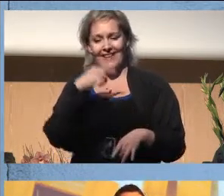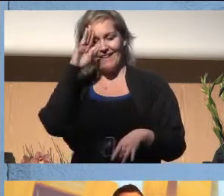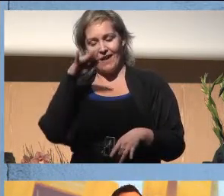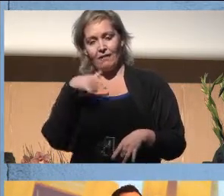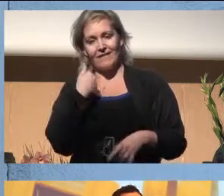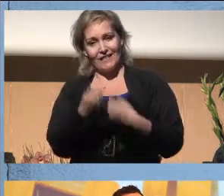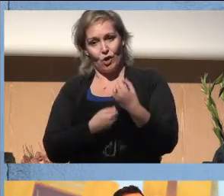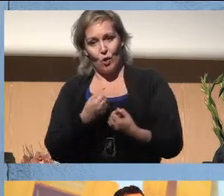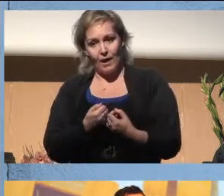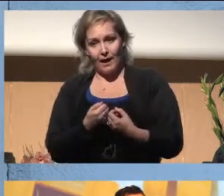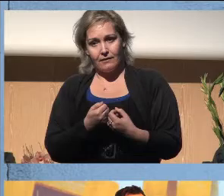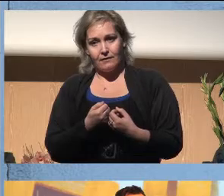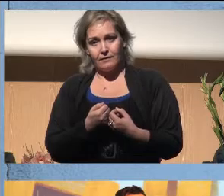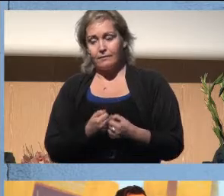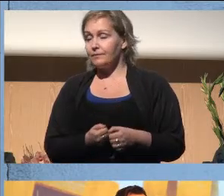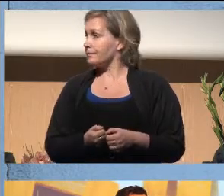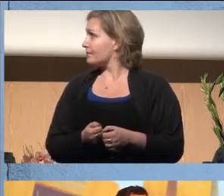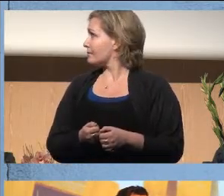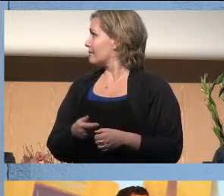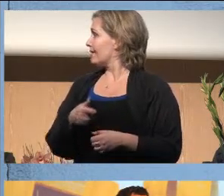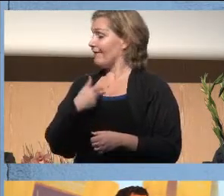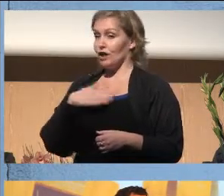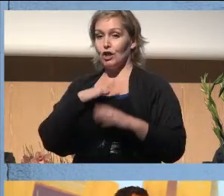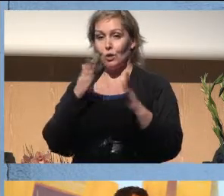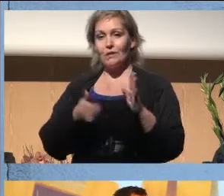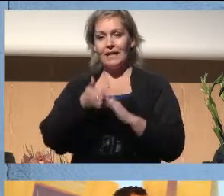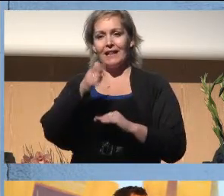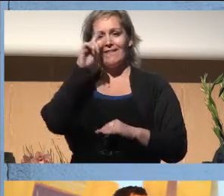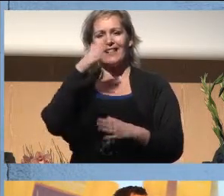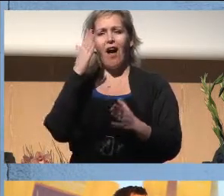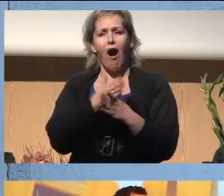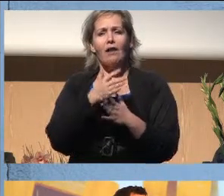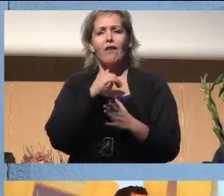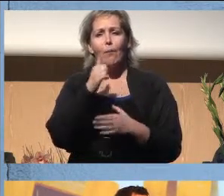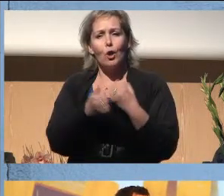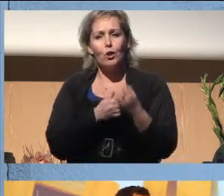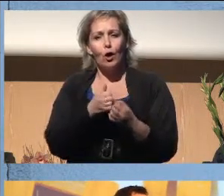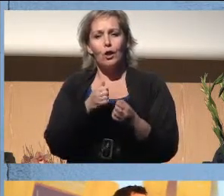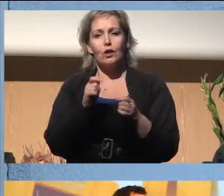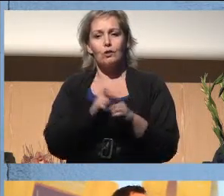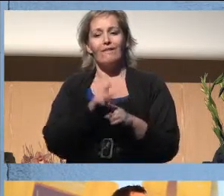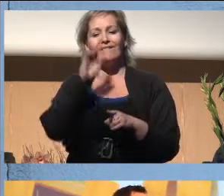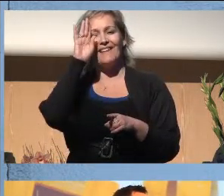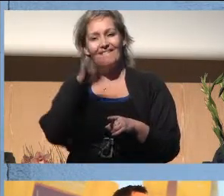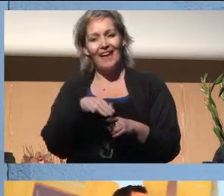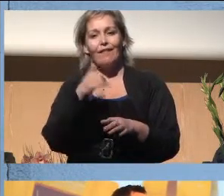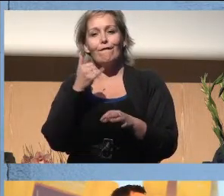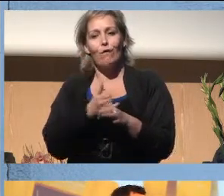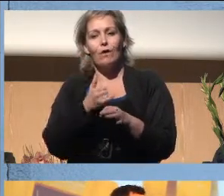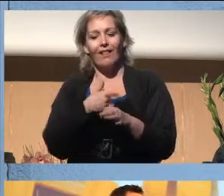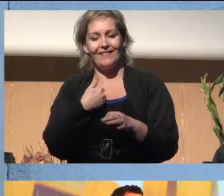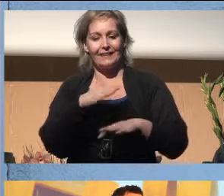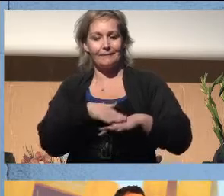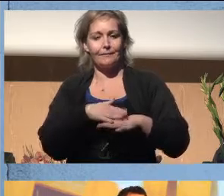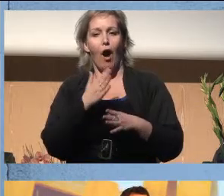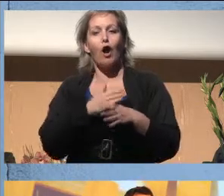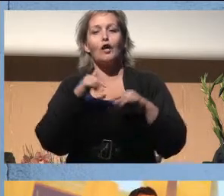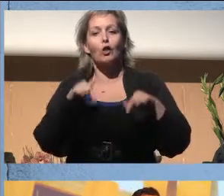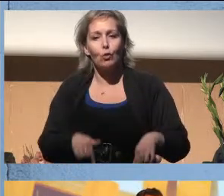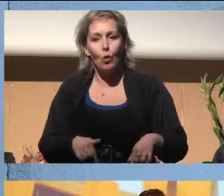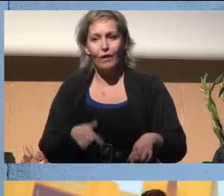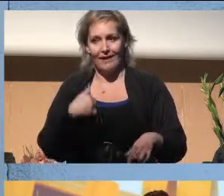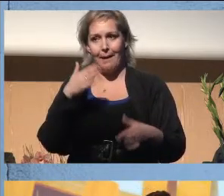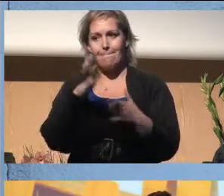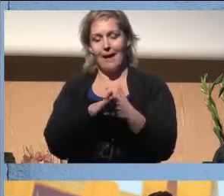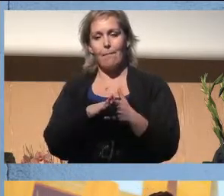vad vi ska göra. Vi i sjukhusledningen vet precis vad som behöver göras, för vi vet hur vi ligger till just nu. Är ni